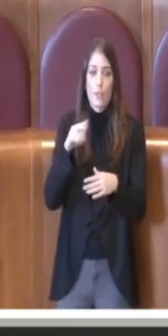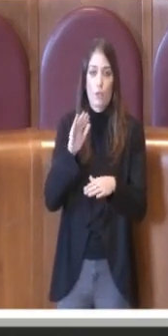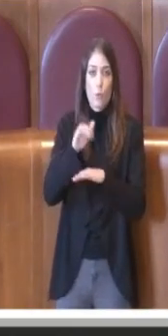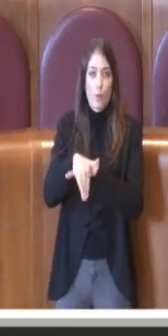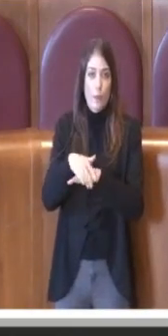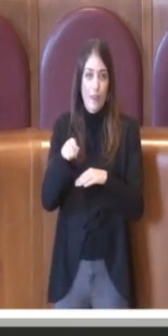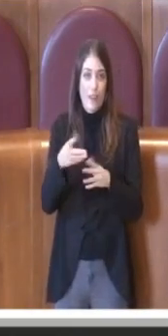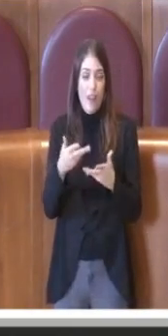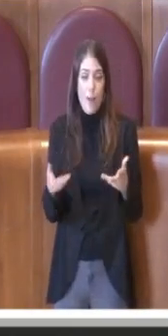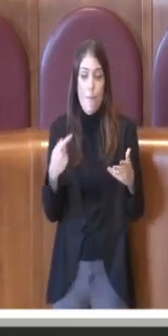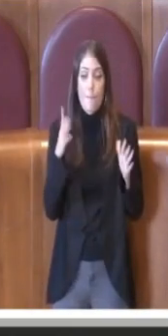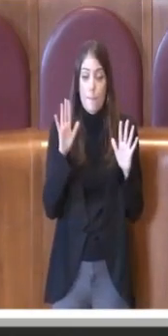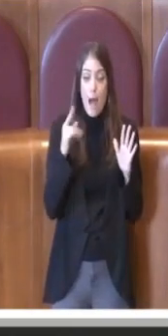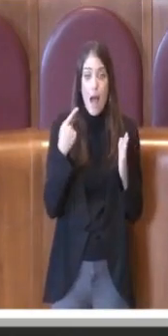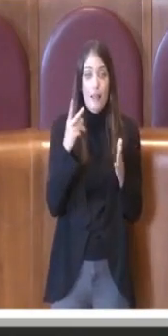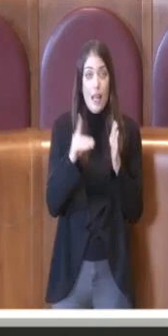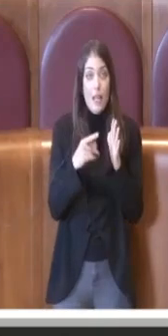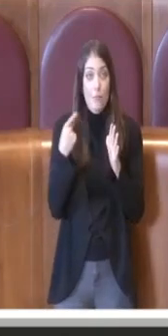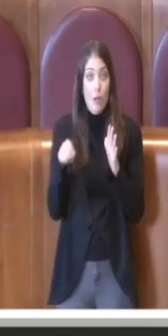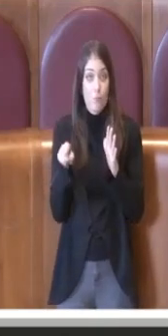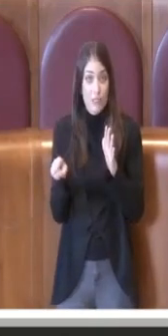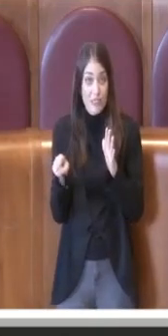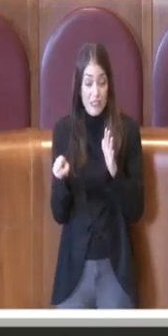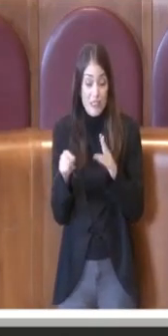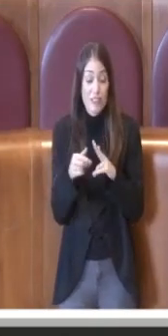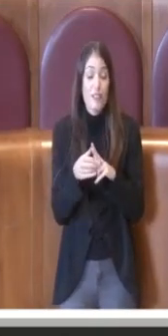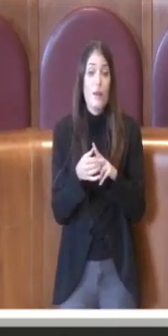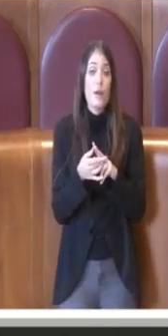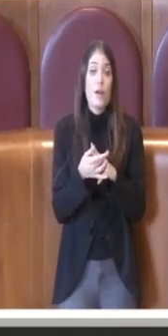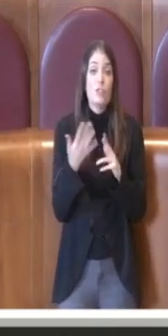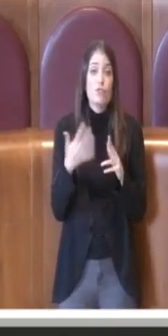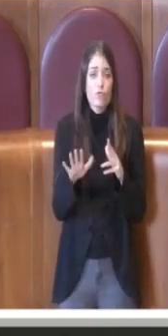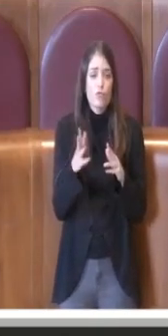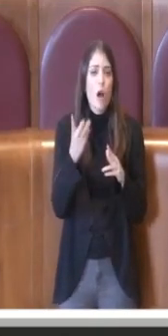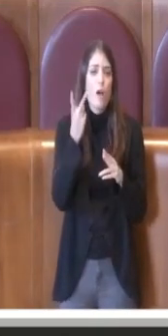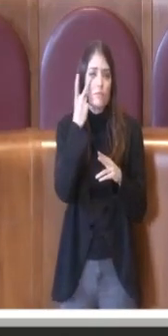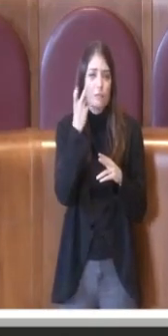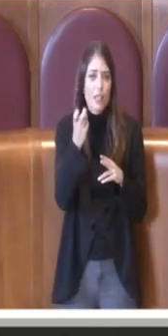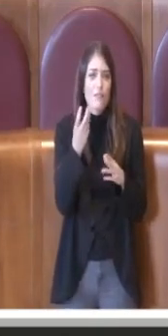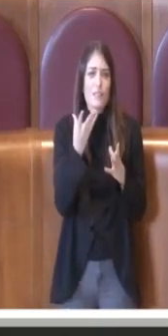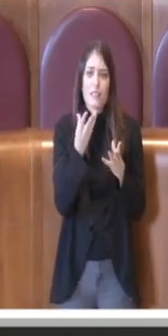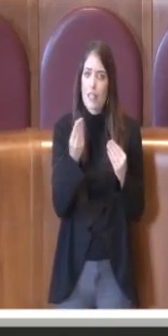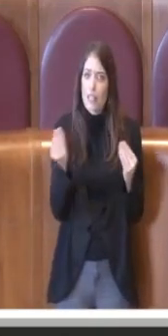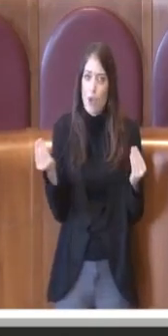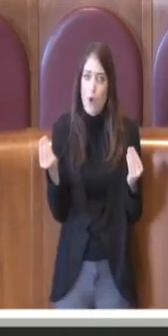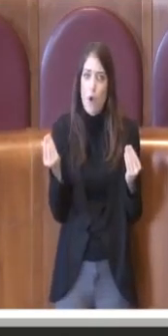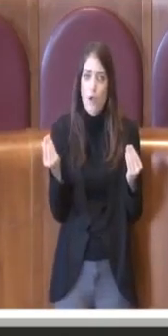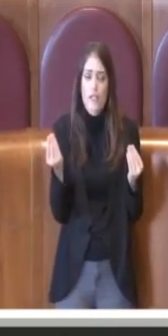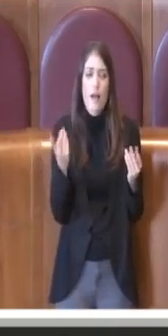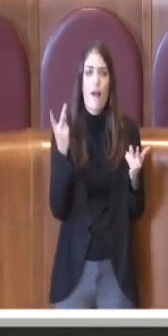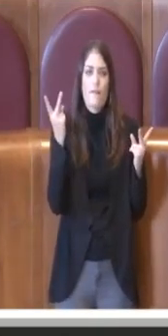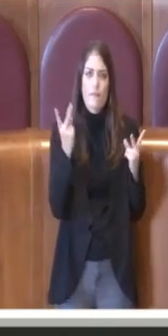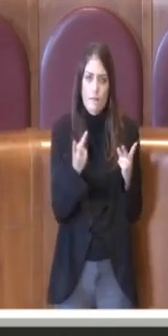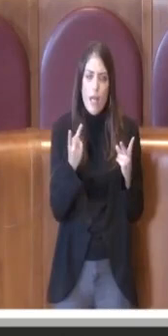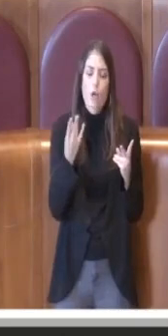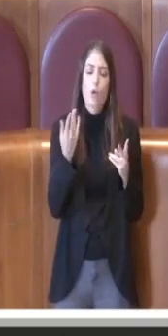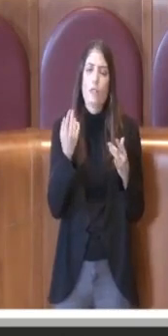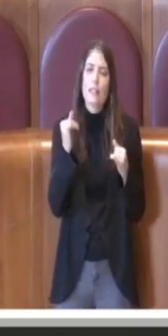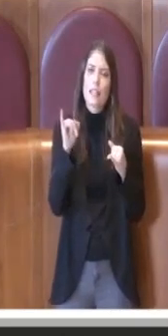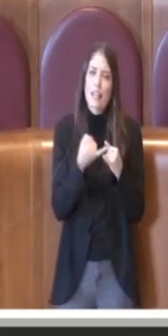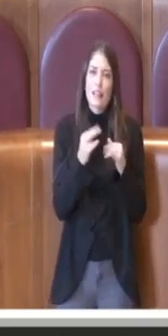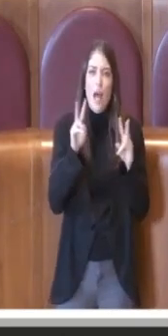in questa delibera del superamento dei campi sono previste molte cose. È vero, non c'è il